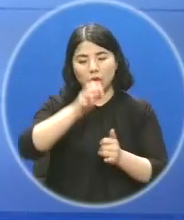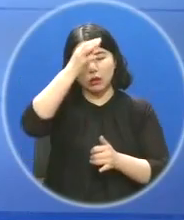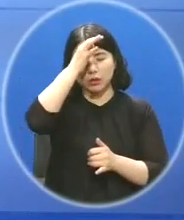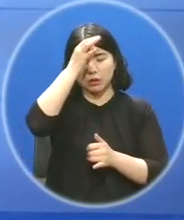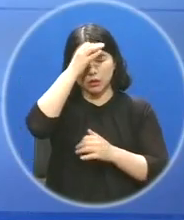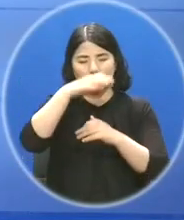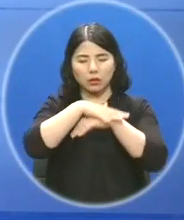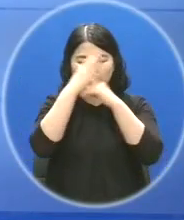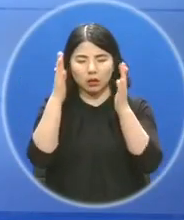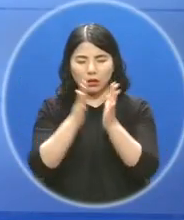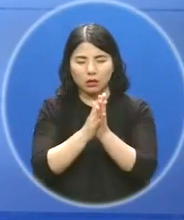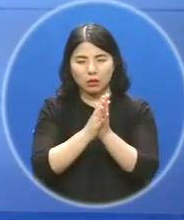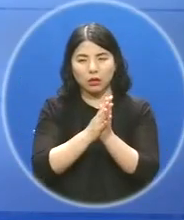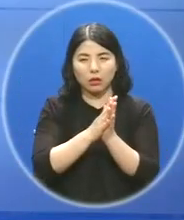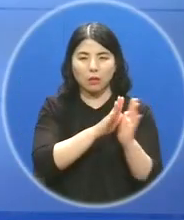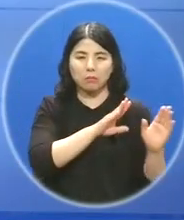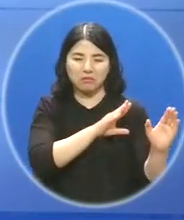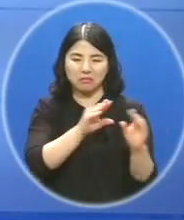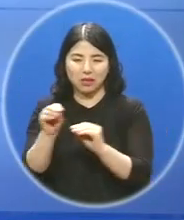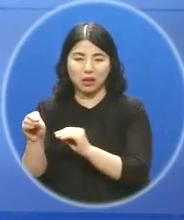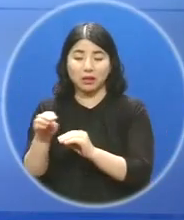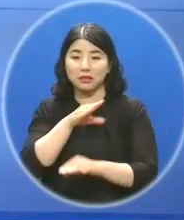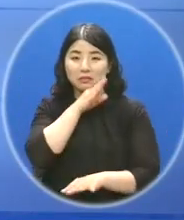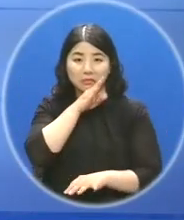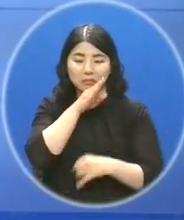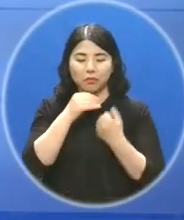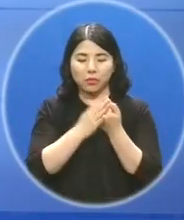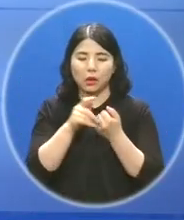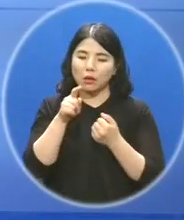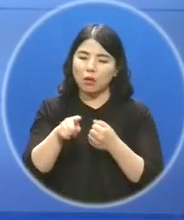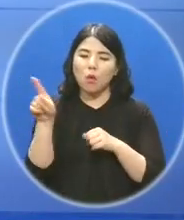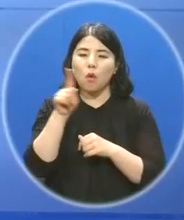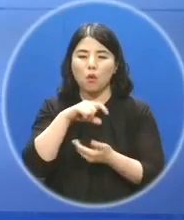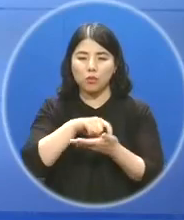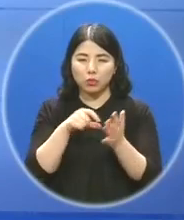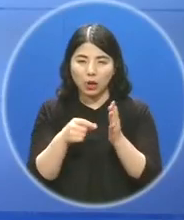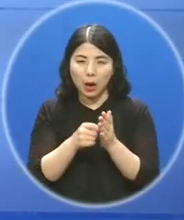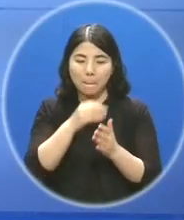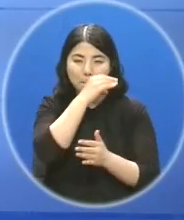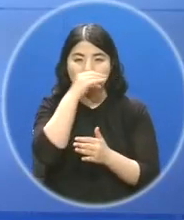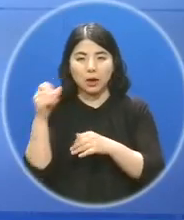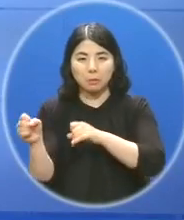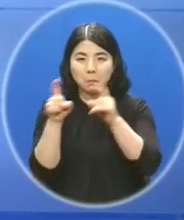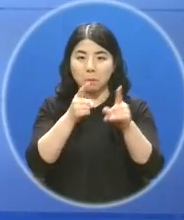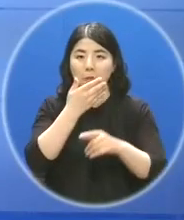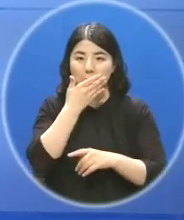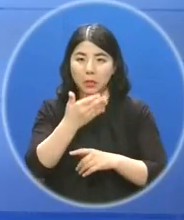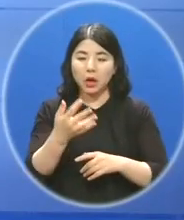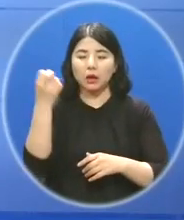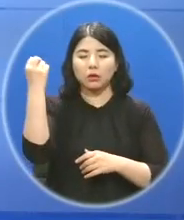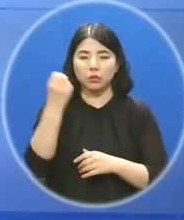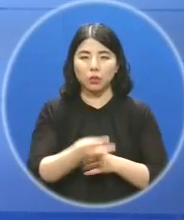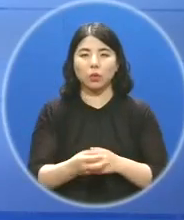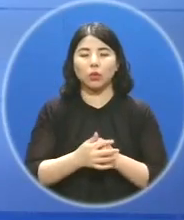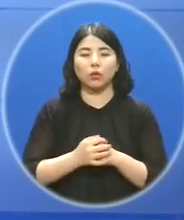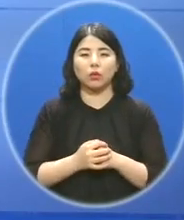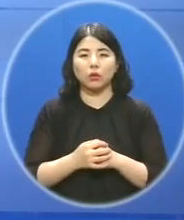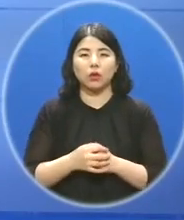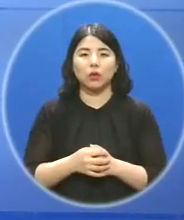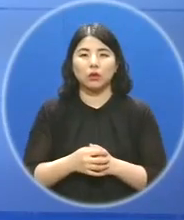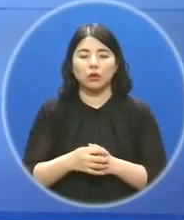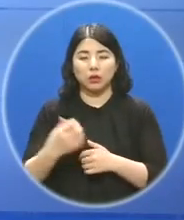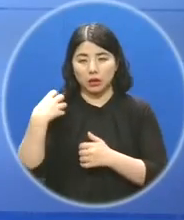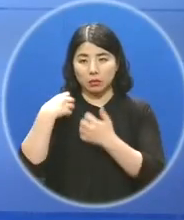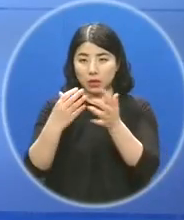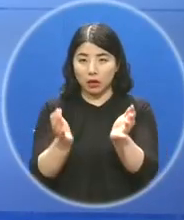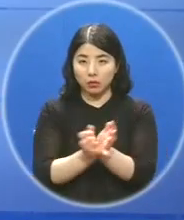좀 마비되거나 그 뒤틀어졌지 않습니까? 그래서 그런 것들을 얼마만큼 바로잡아갈 수 있느냐. 그리고 그 얼마만큼 집행부